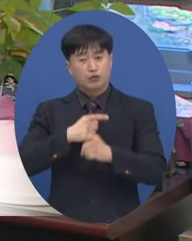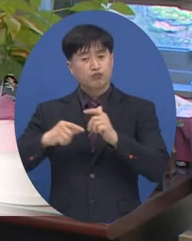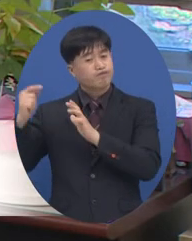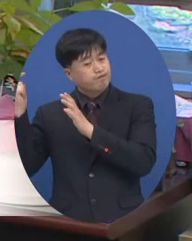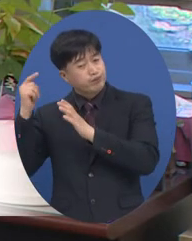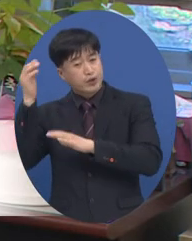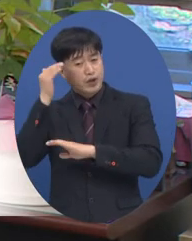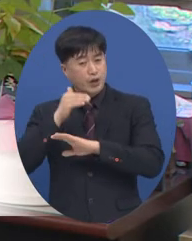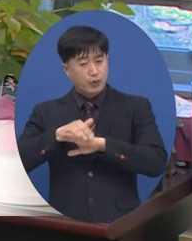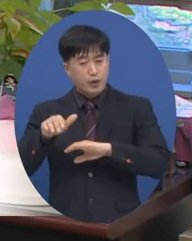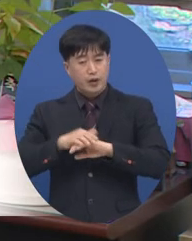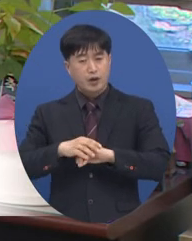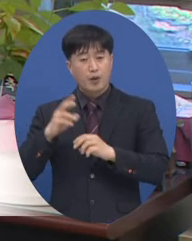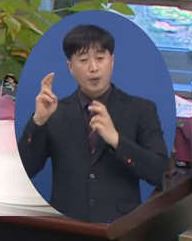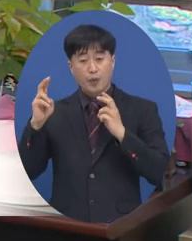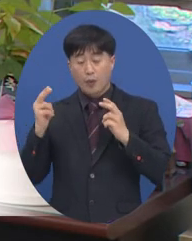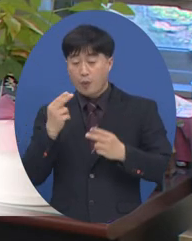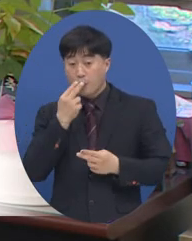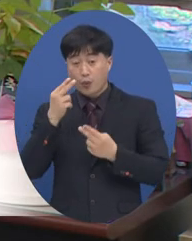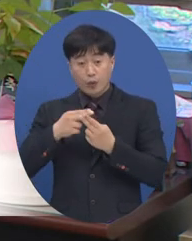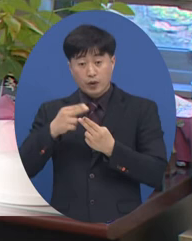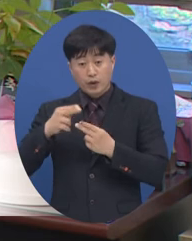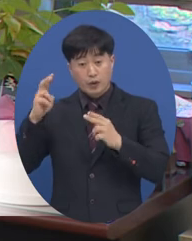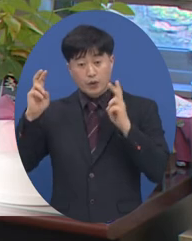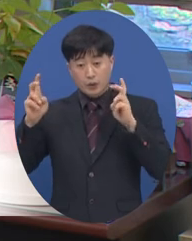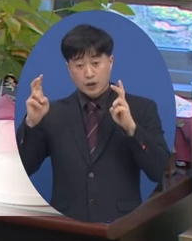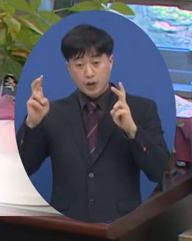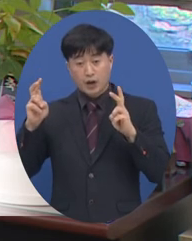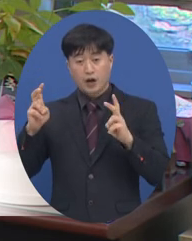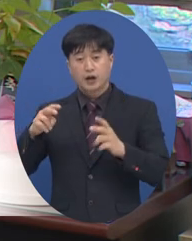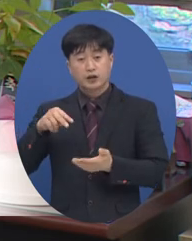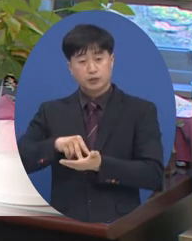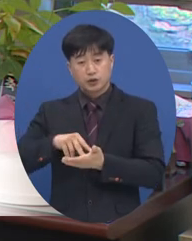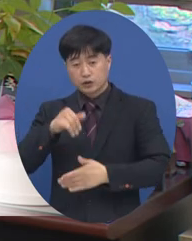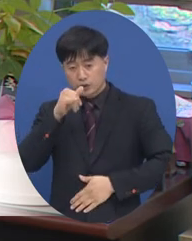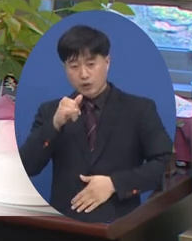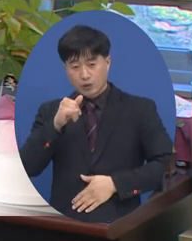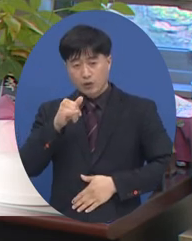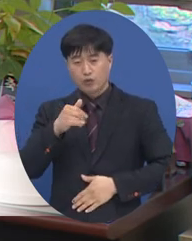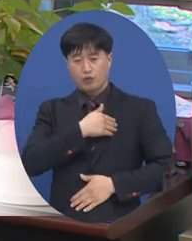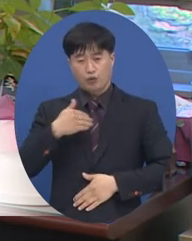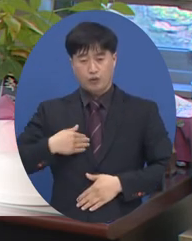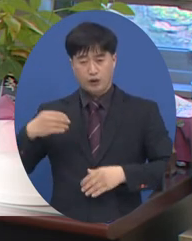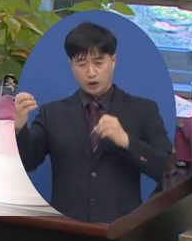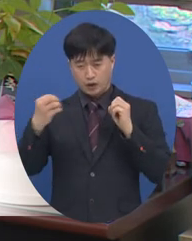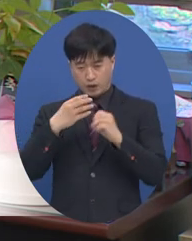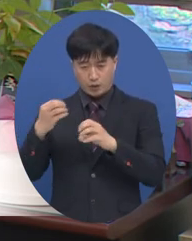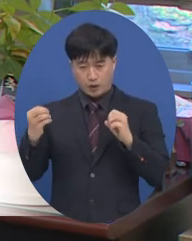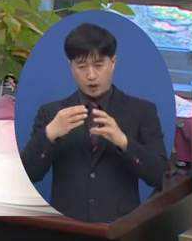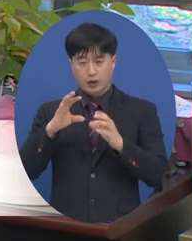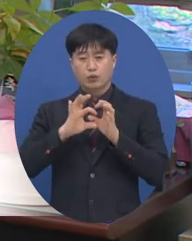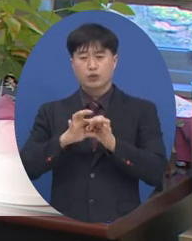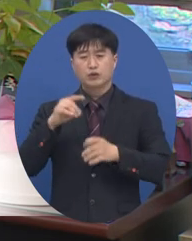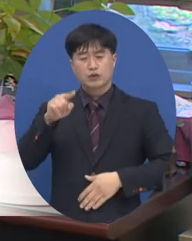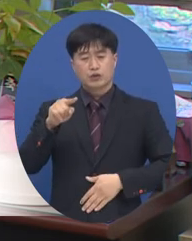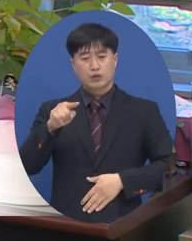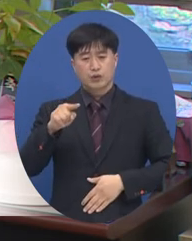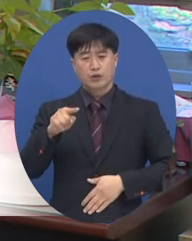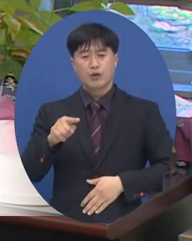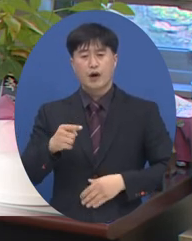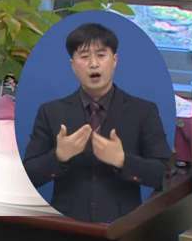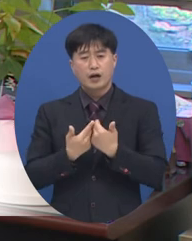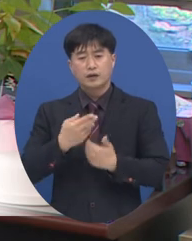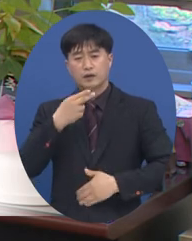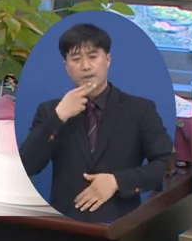보험사에서 도 나름대로 입장이 있을 것이기 때문에 보험사와 도 충분한 대화를 통해서 어 이 부분을 되도록